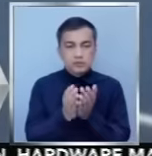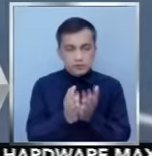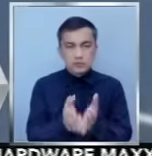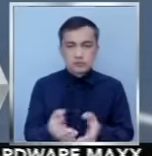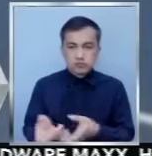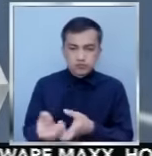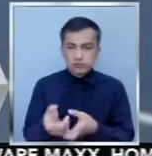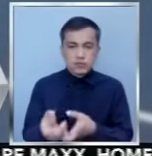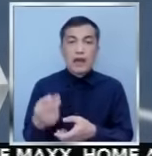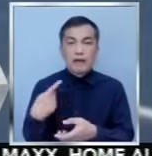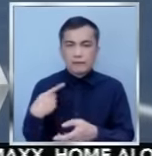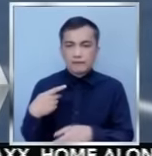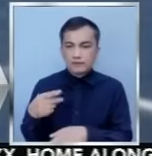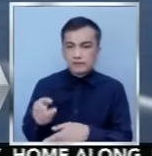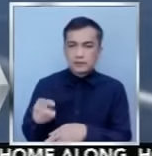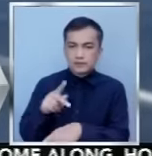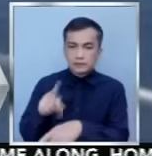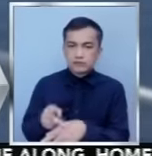coastguard